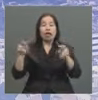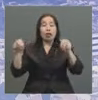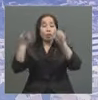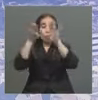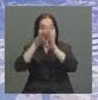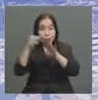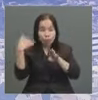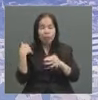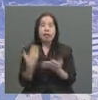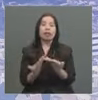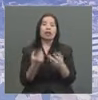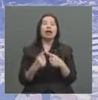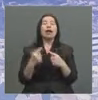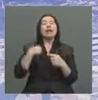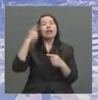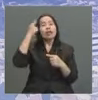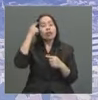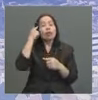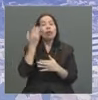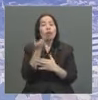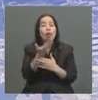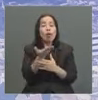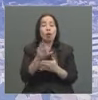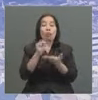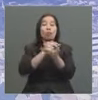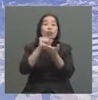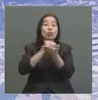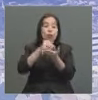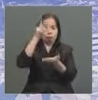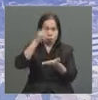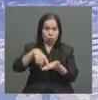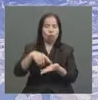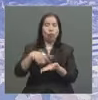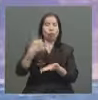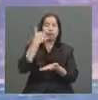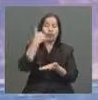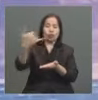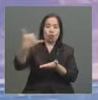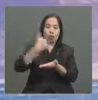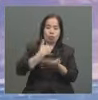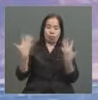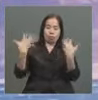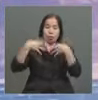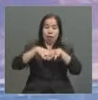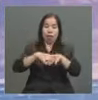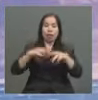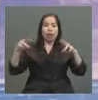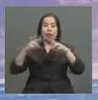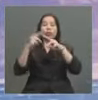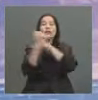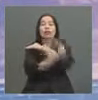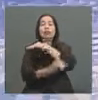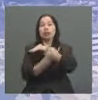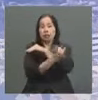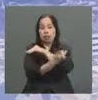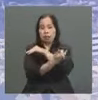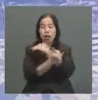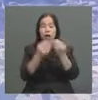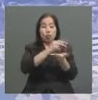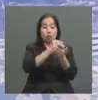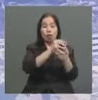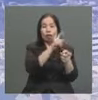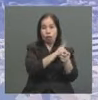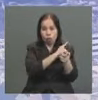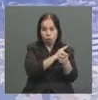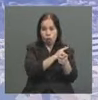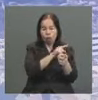าง AFS นะครับได้ปรึกษาหารือมาทางกระทรวงการต่างประเทศโดยตรงแล้วกระทรวงสาธารณสุ